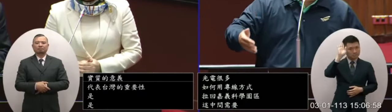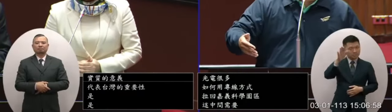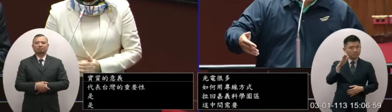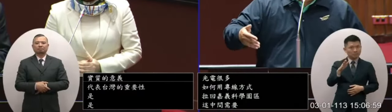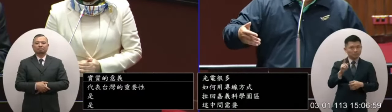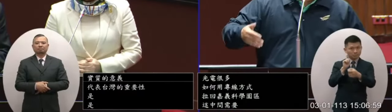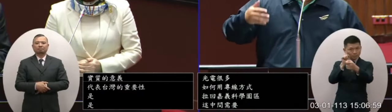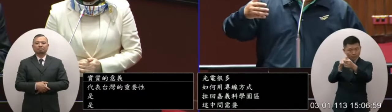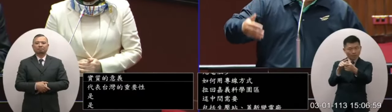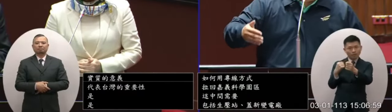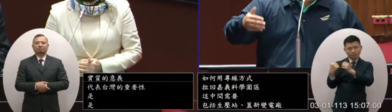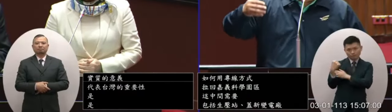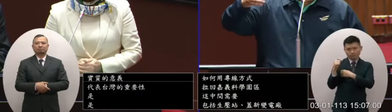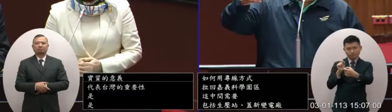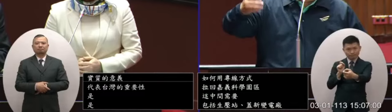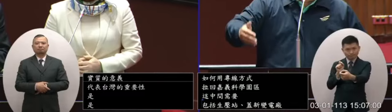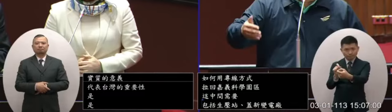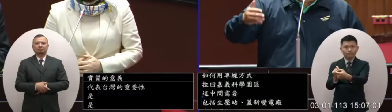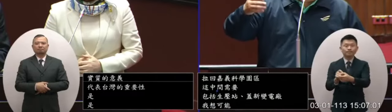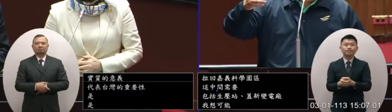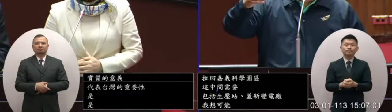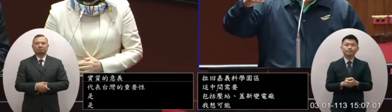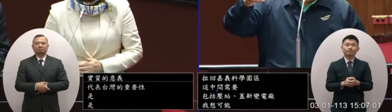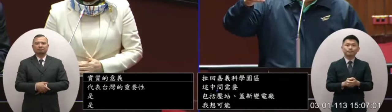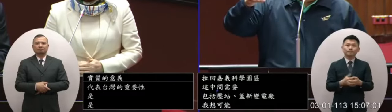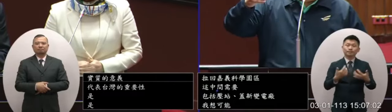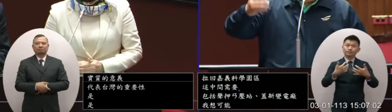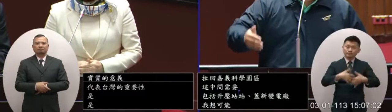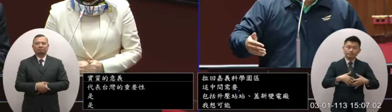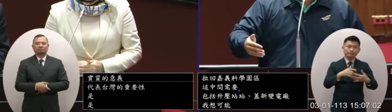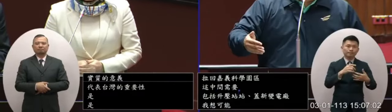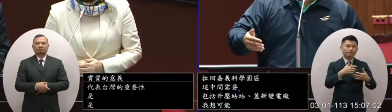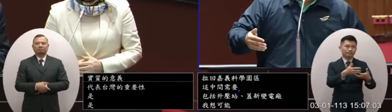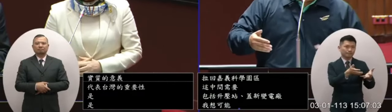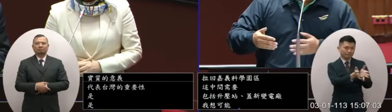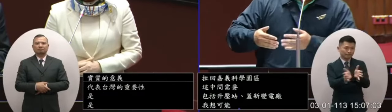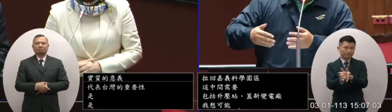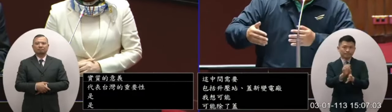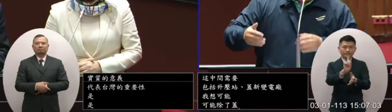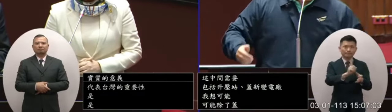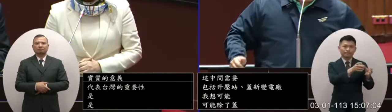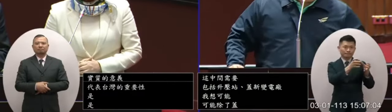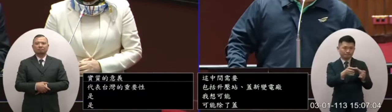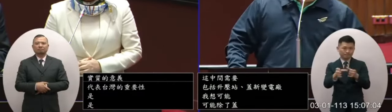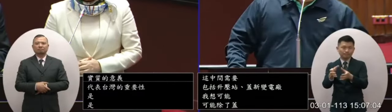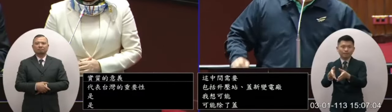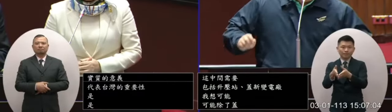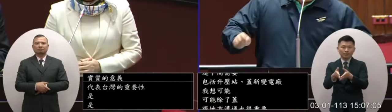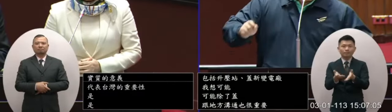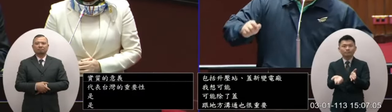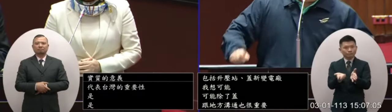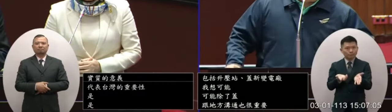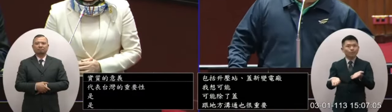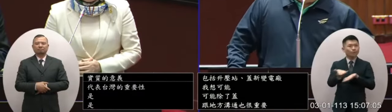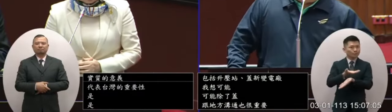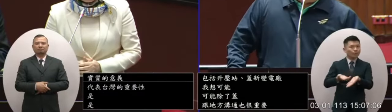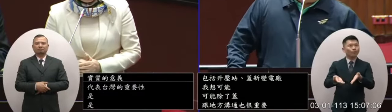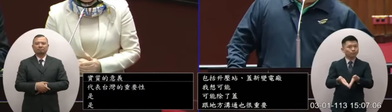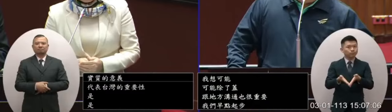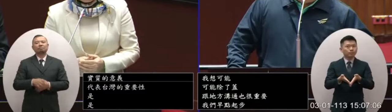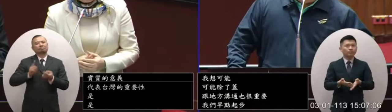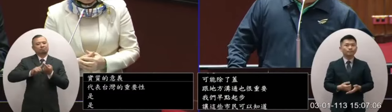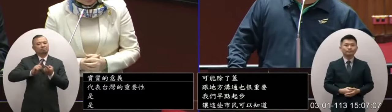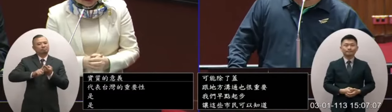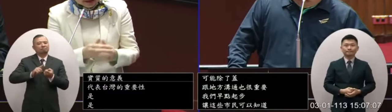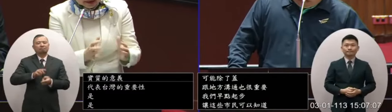向这样去努力。所以有部分的一些设施要来新建哈，那我想这个沟通都应该要。提早来起步 是